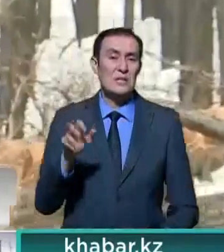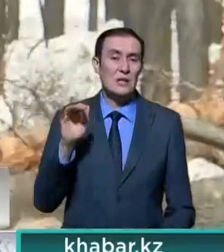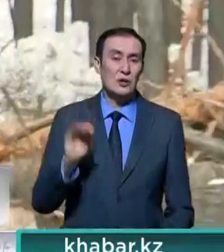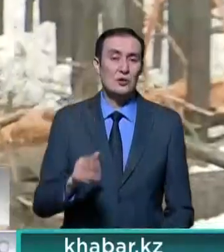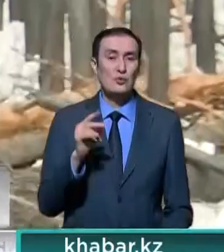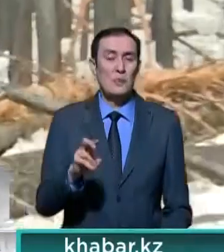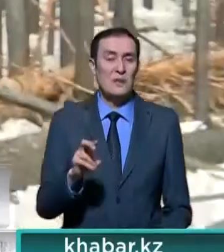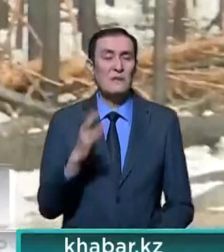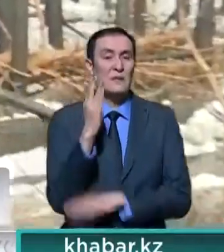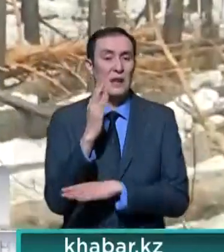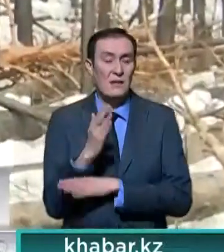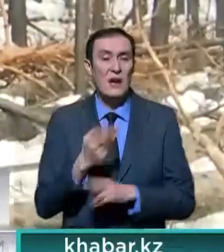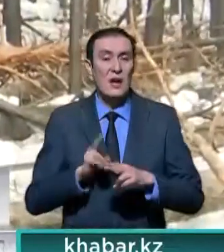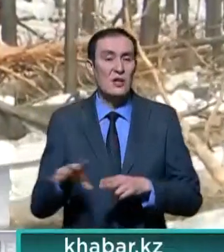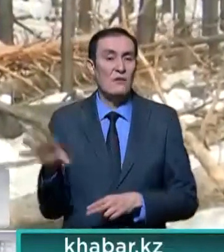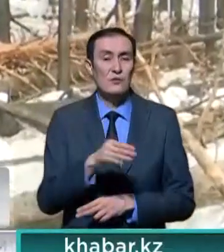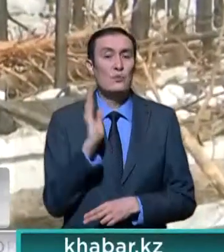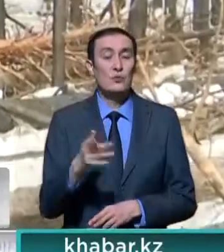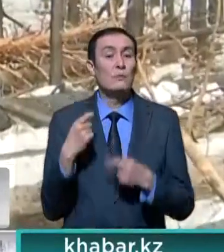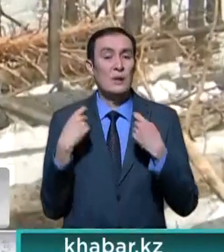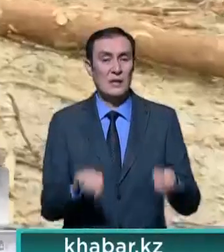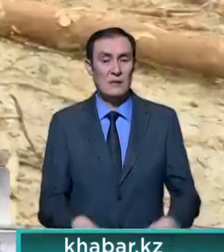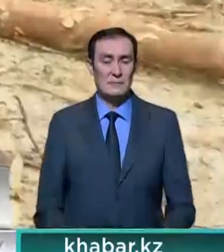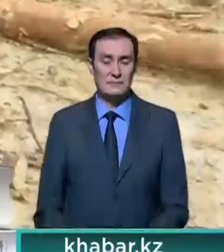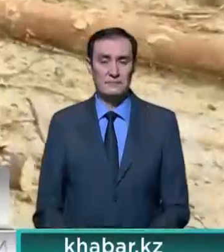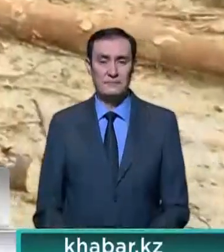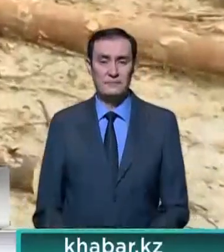тысяч кубометров древесины. Всю ее продадут.